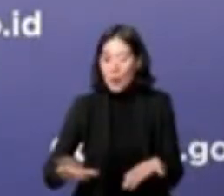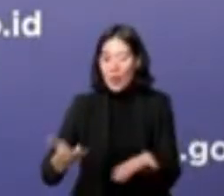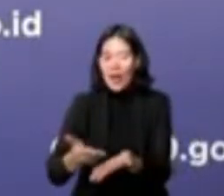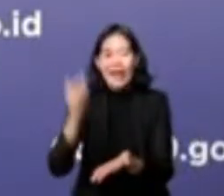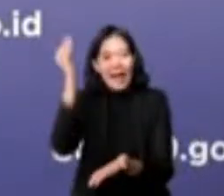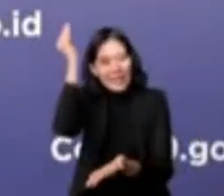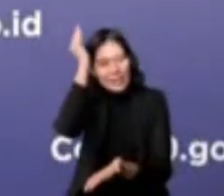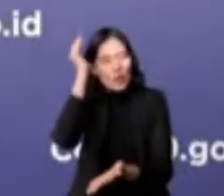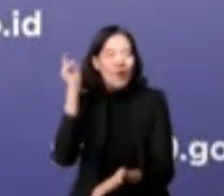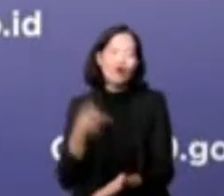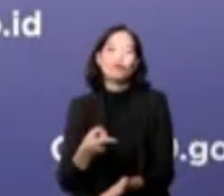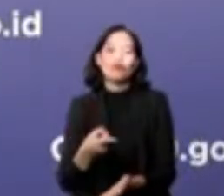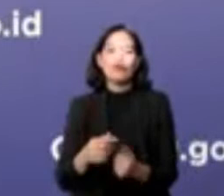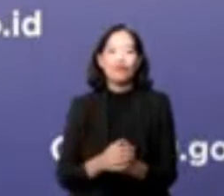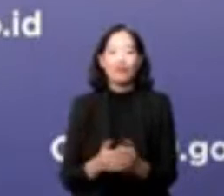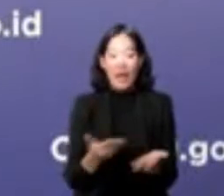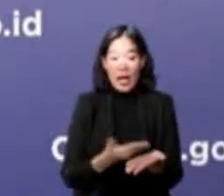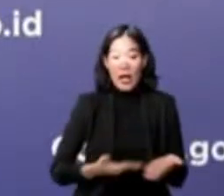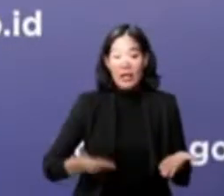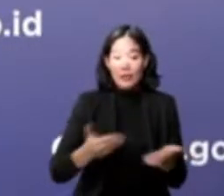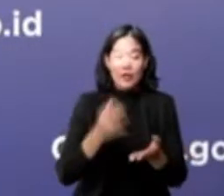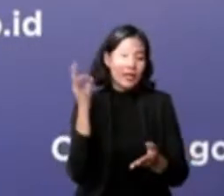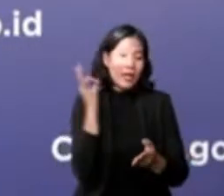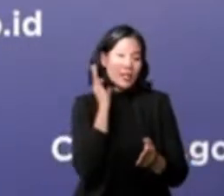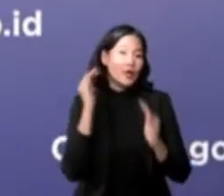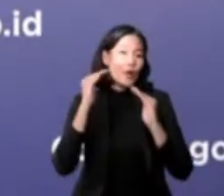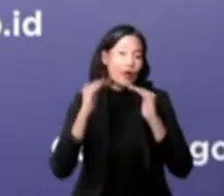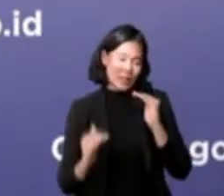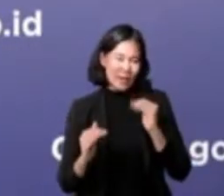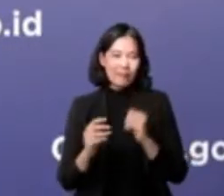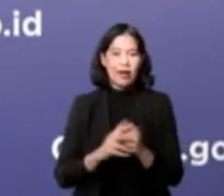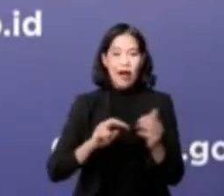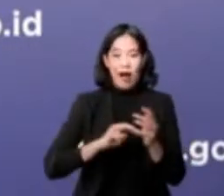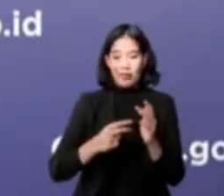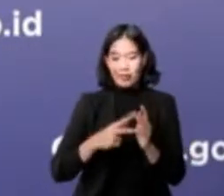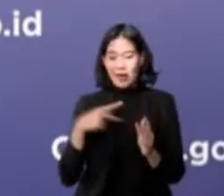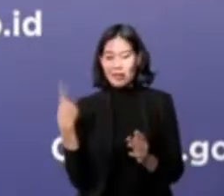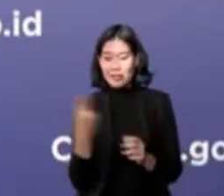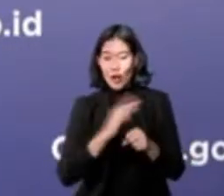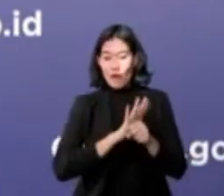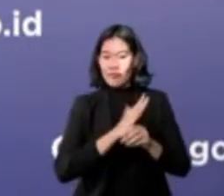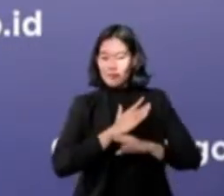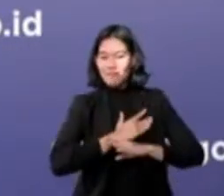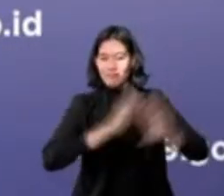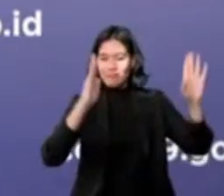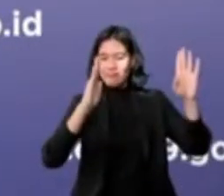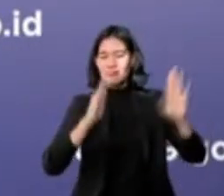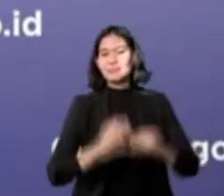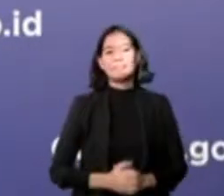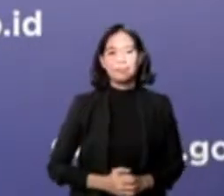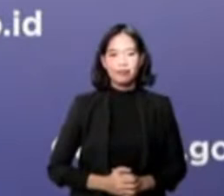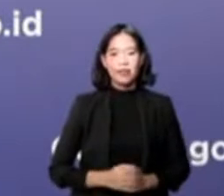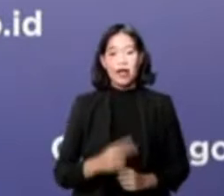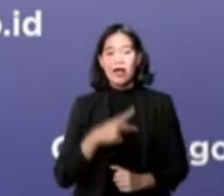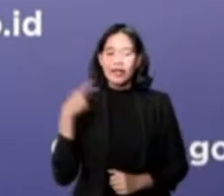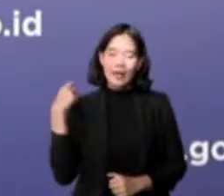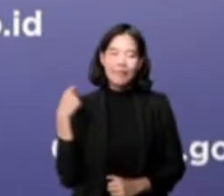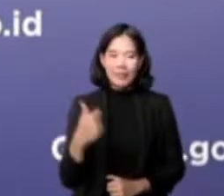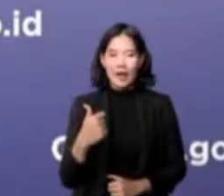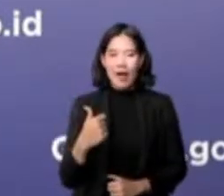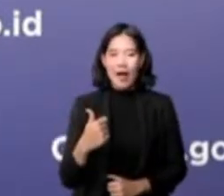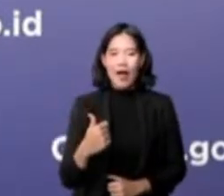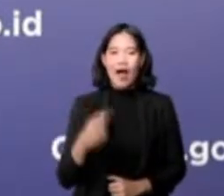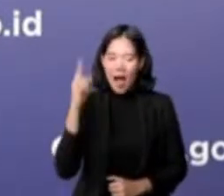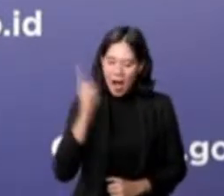jadi zona hijau. Lingkungan kita beresiko rendah. Dan akhirnya, kita semua terbebas dari COVID-19. Kita